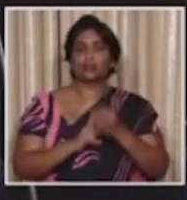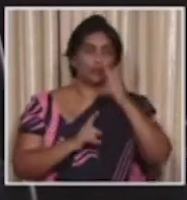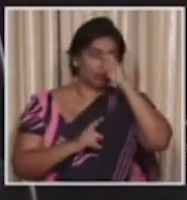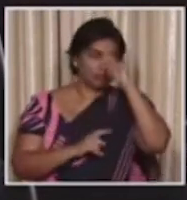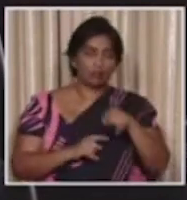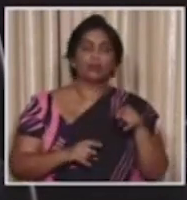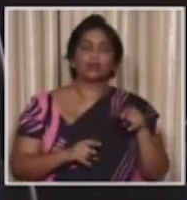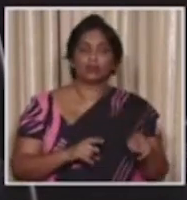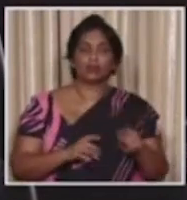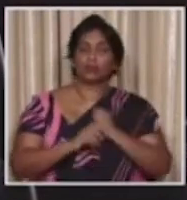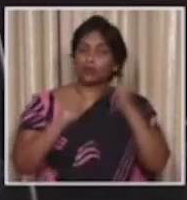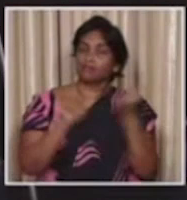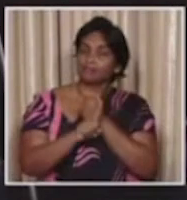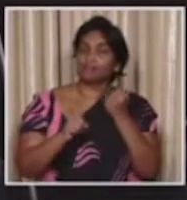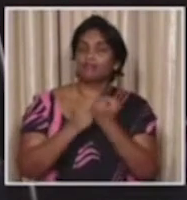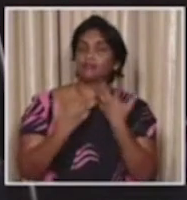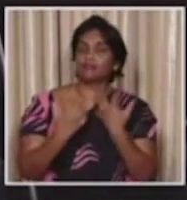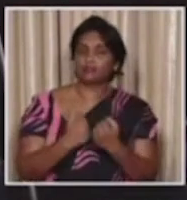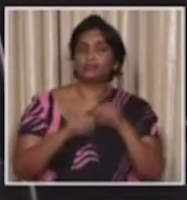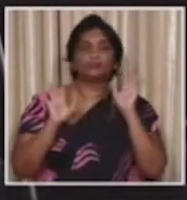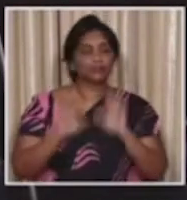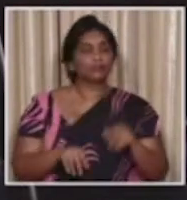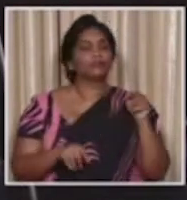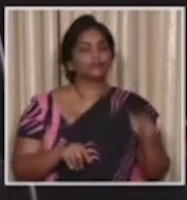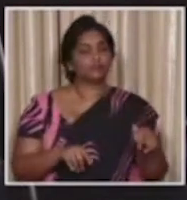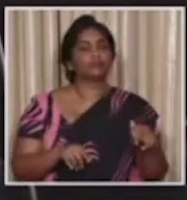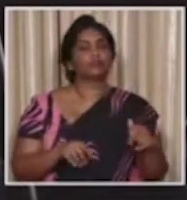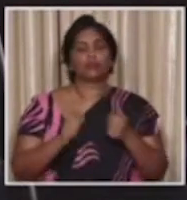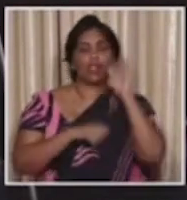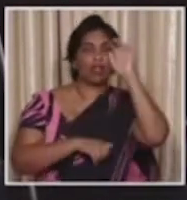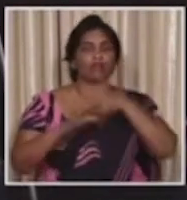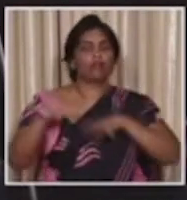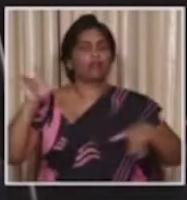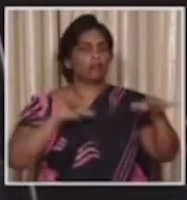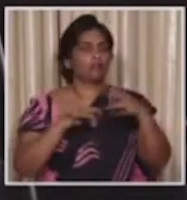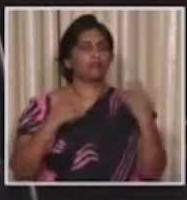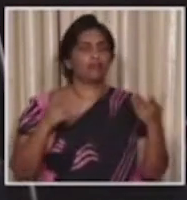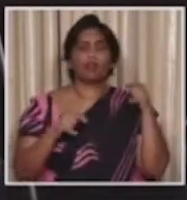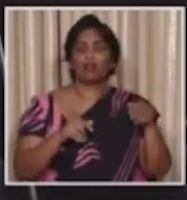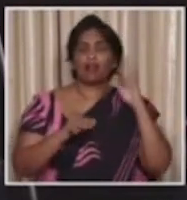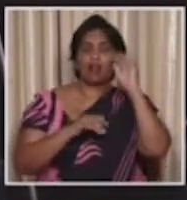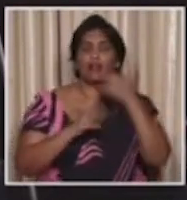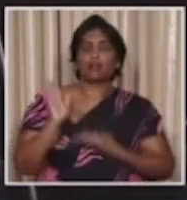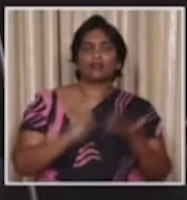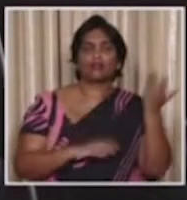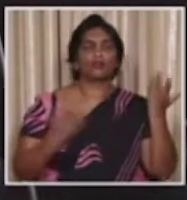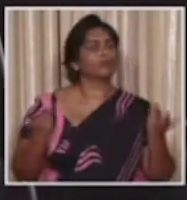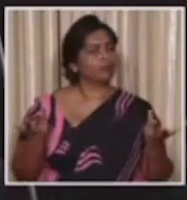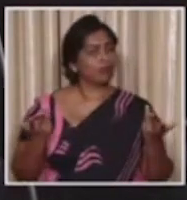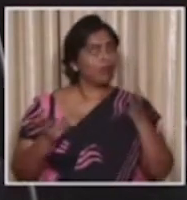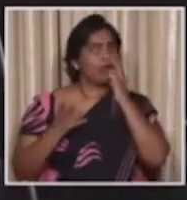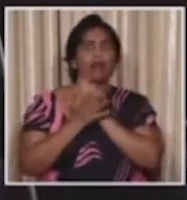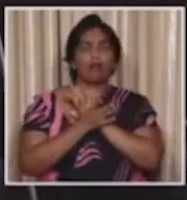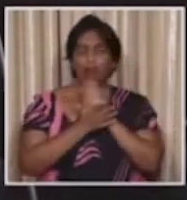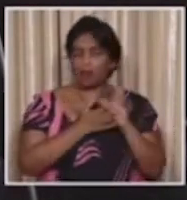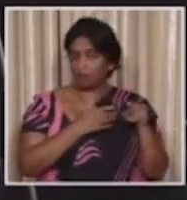මහත්මයා ලොකු සටනක් කරා මේක බේරගන්න. දැන් මේ අලි ටිකට යන්න තැනක් නැහැ. එතකොට මේ අලි කොහාට යන්නේ? හම්බන්තොට